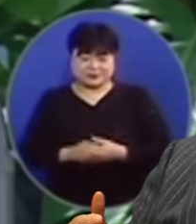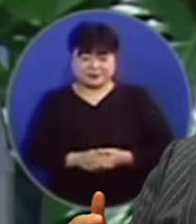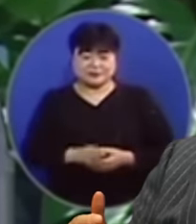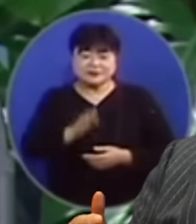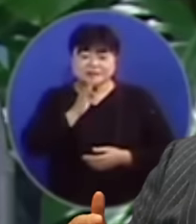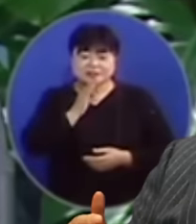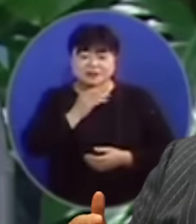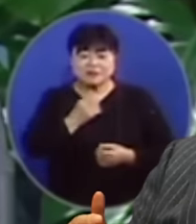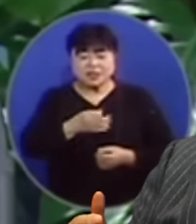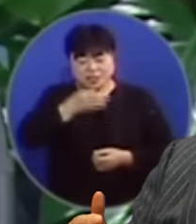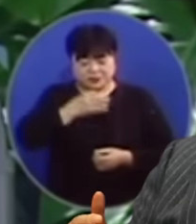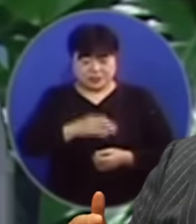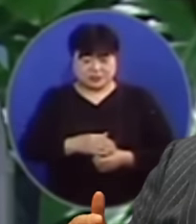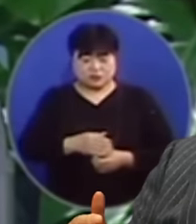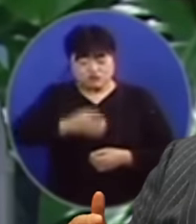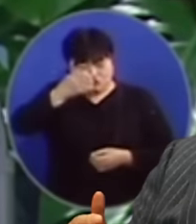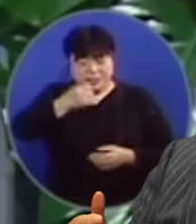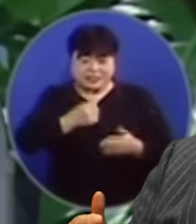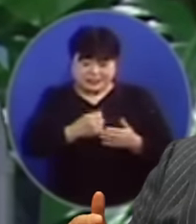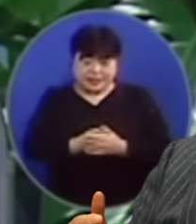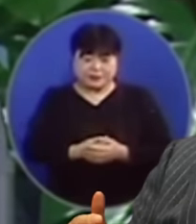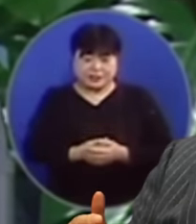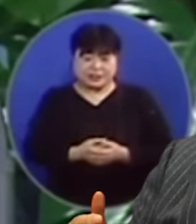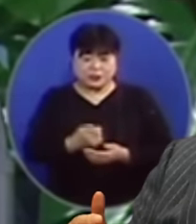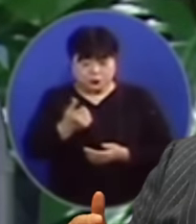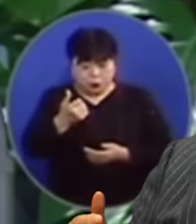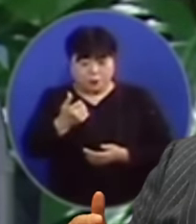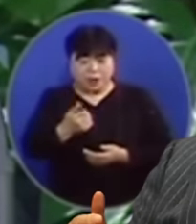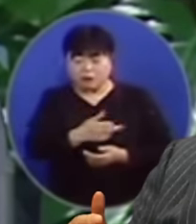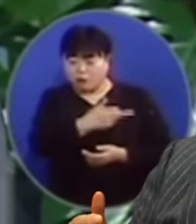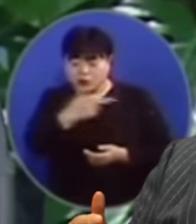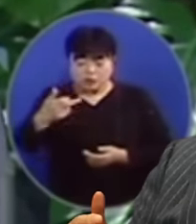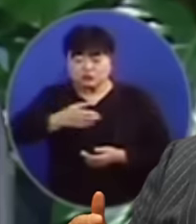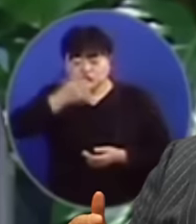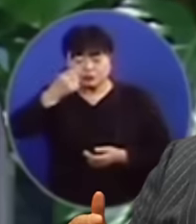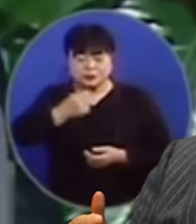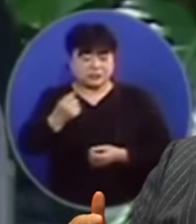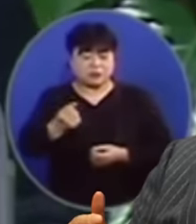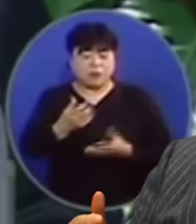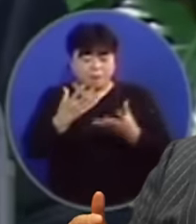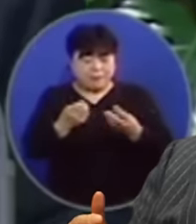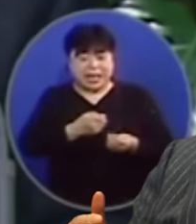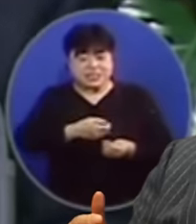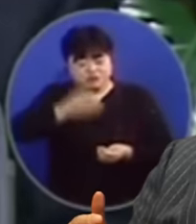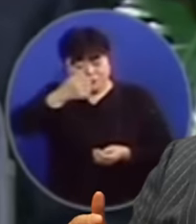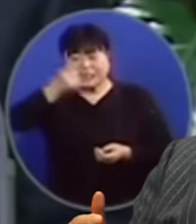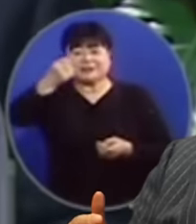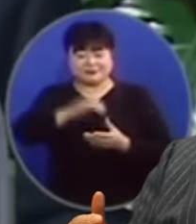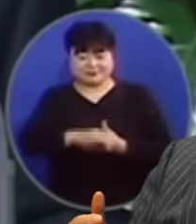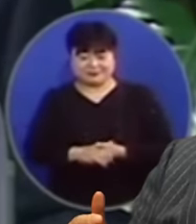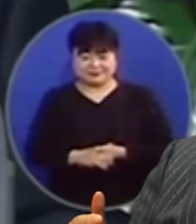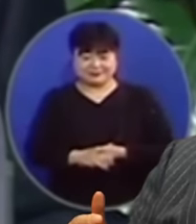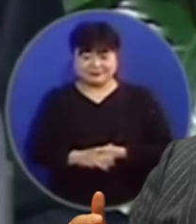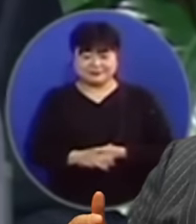실제로 내가 힘이 들어가는 것이 아니라 꿈은 꿈인데 적은 꿈도 꾸고 큰 꿈도 꾸고 꿈을 많이 가져.